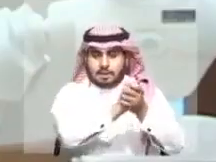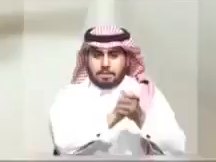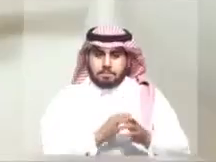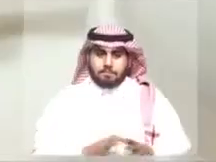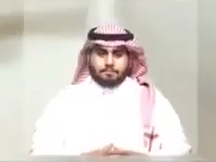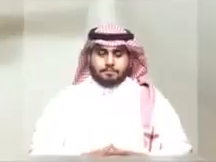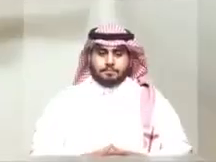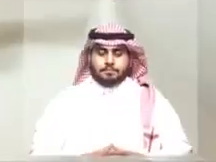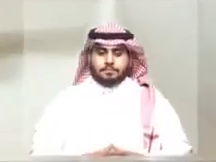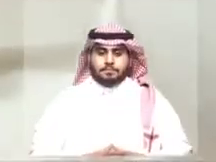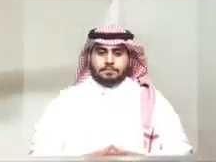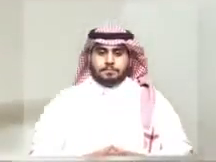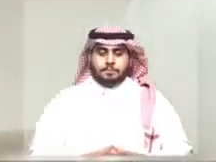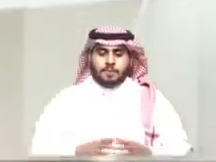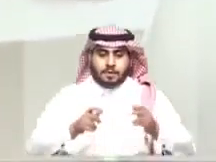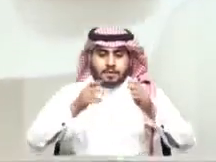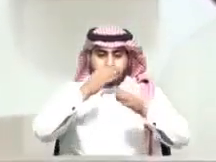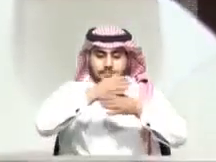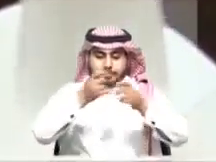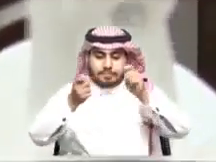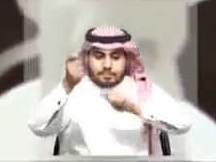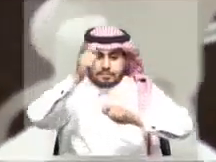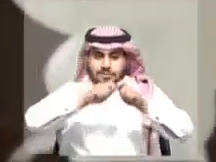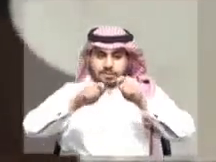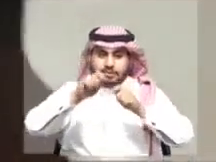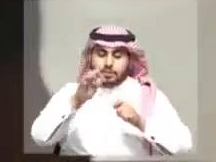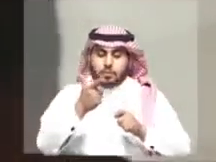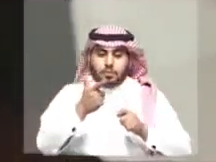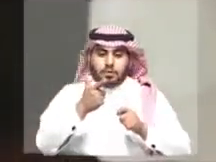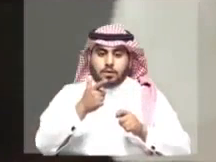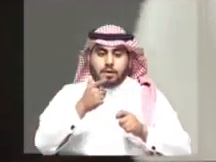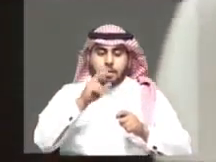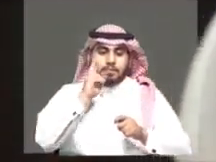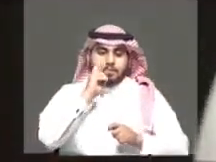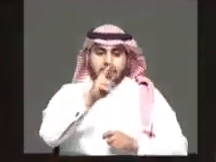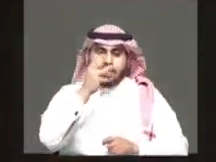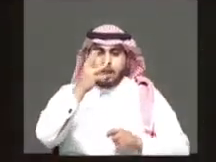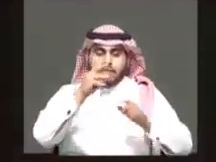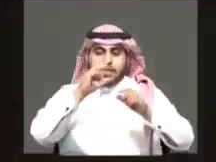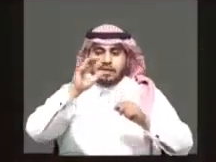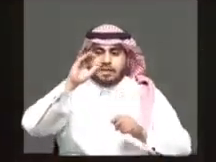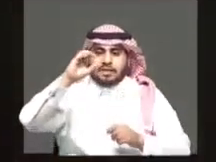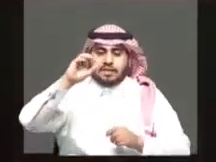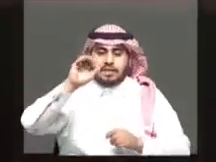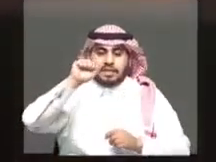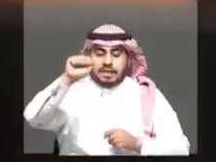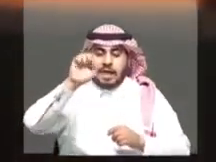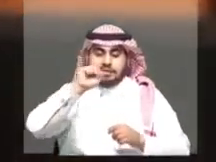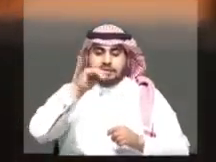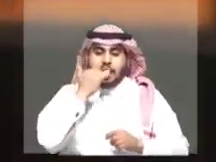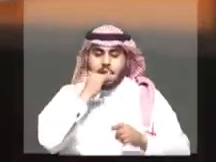أوصلها. وتميز بناء جسمه باستخدام الطباعة بتقنية ثلاثية الأبعاد وأحدث تقنيات